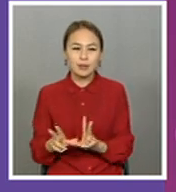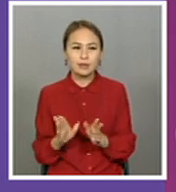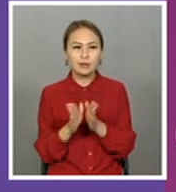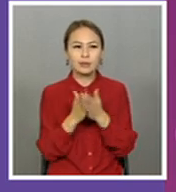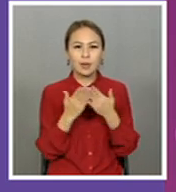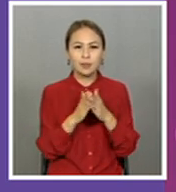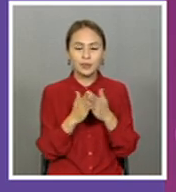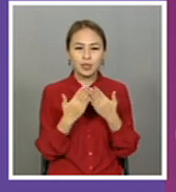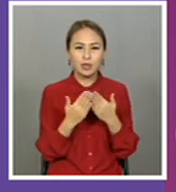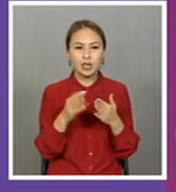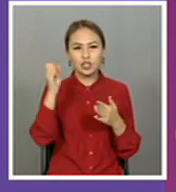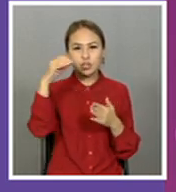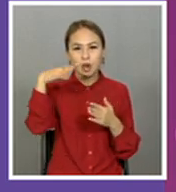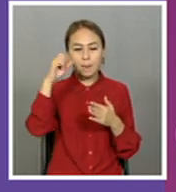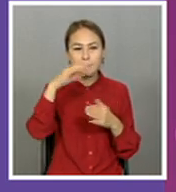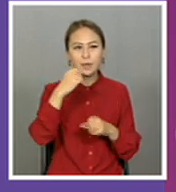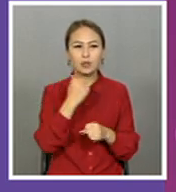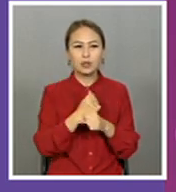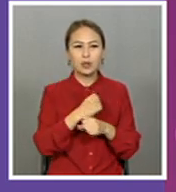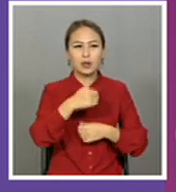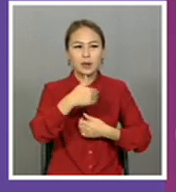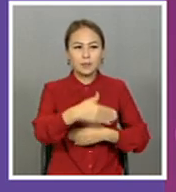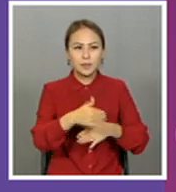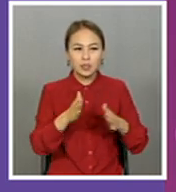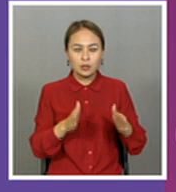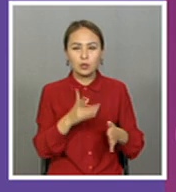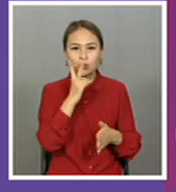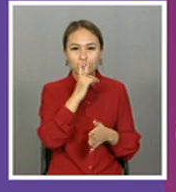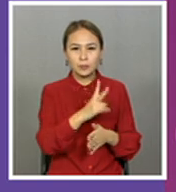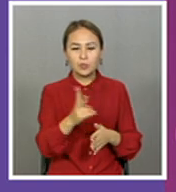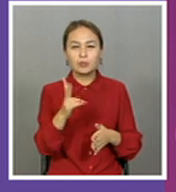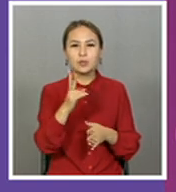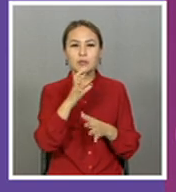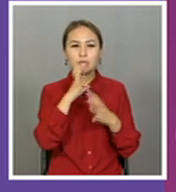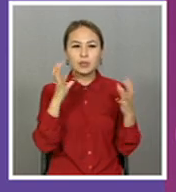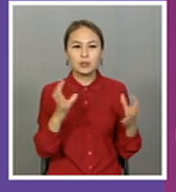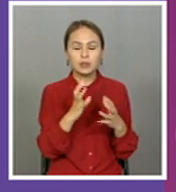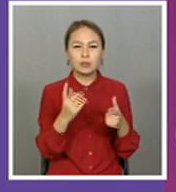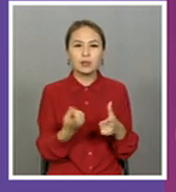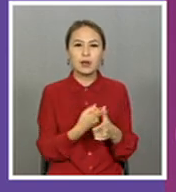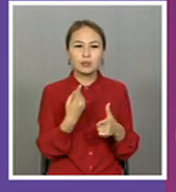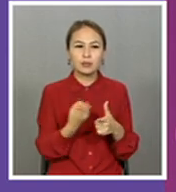кітаптар, шам, құраптарды көріп тұрмыз, е? Бұлар заттардың аттары.